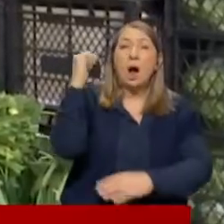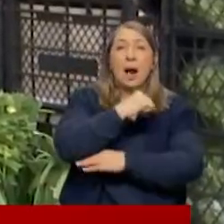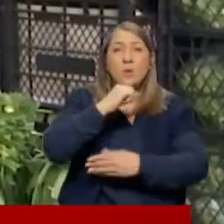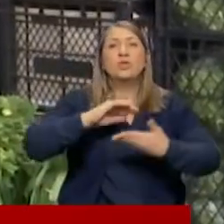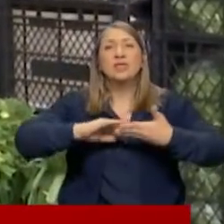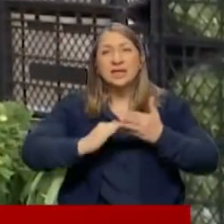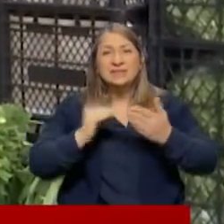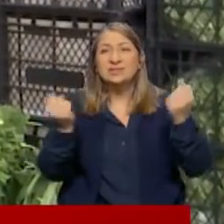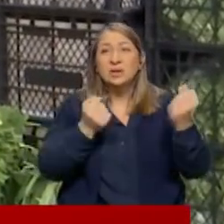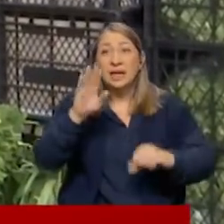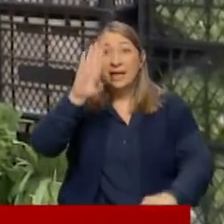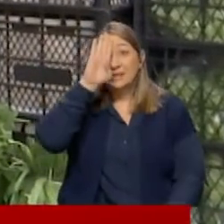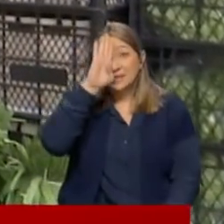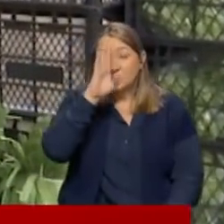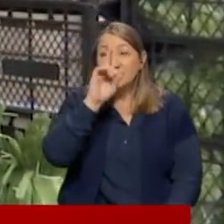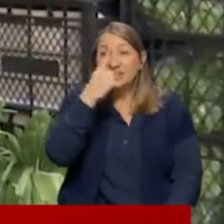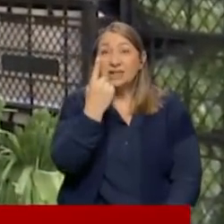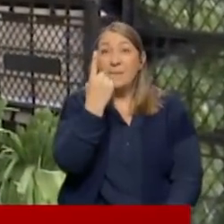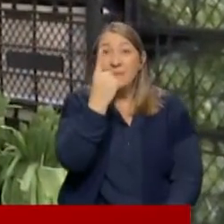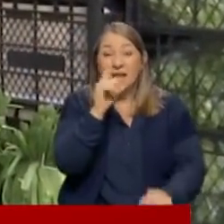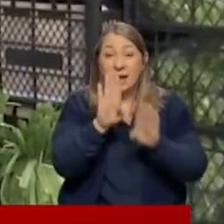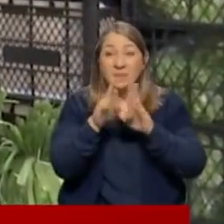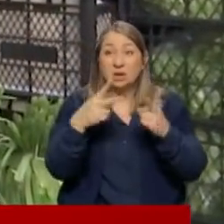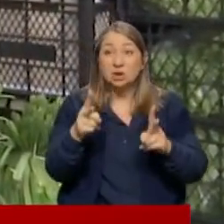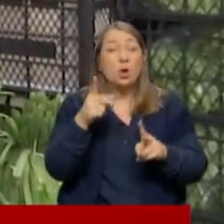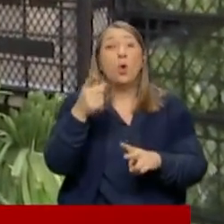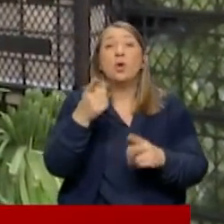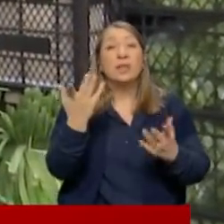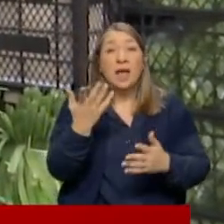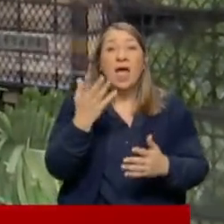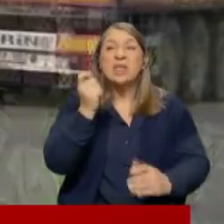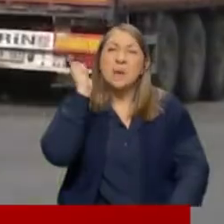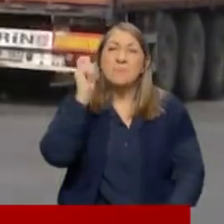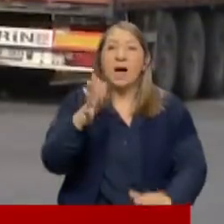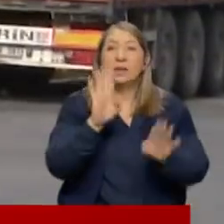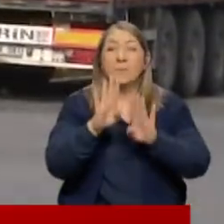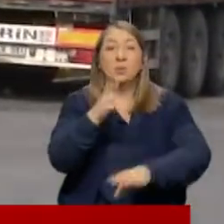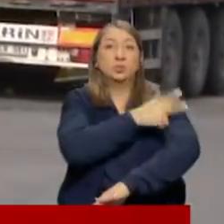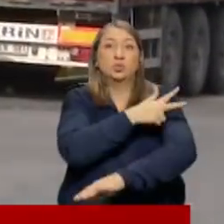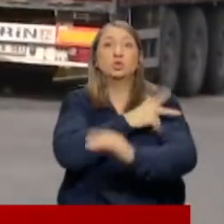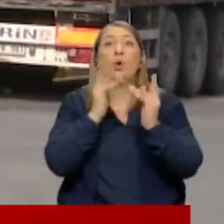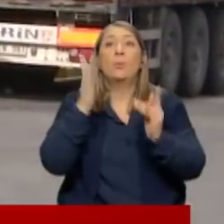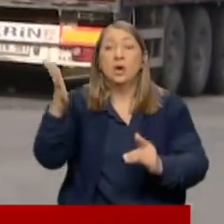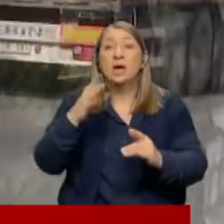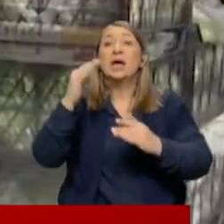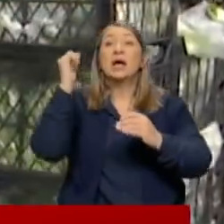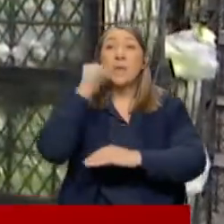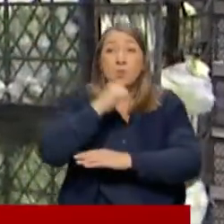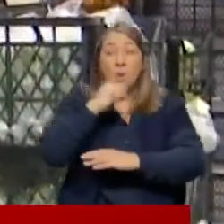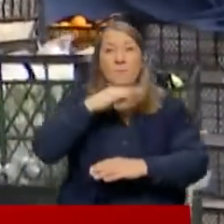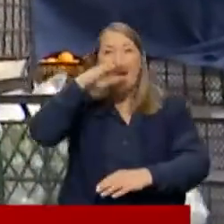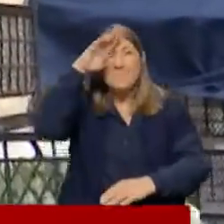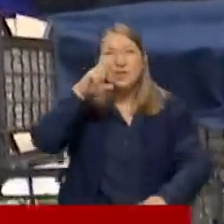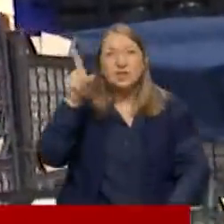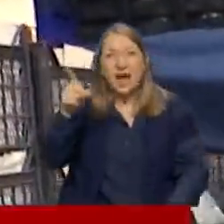tır sürücülerine İstanbul'un sadece tek bir kapısı açık. O da en pahalı kapı. Kamyon ve tır sürücüleri